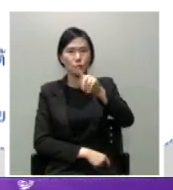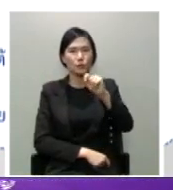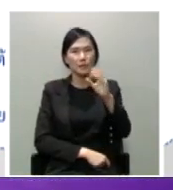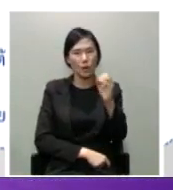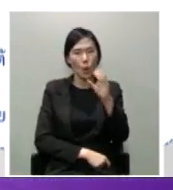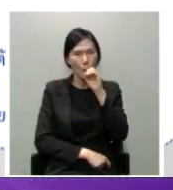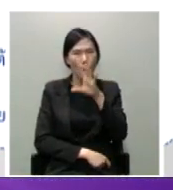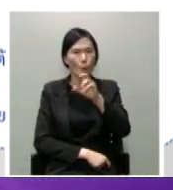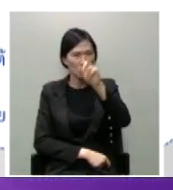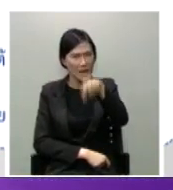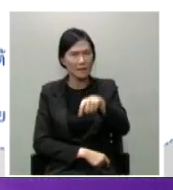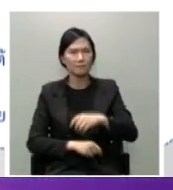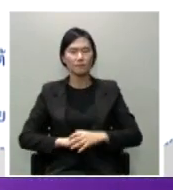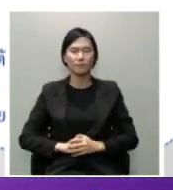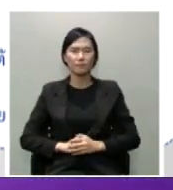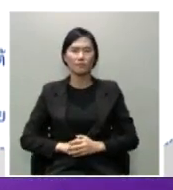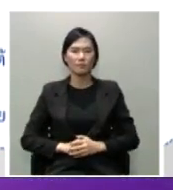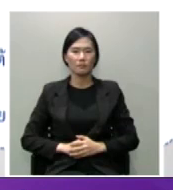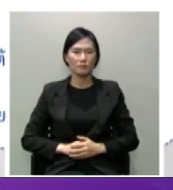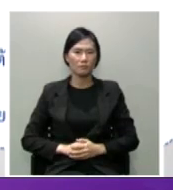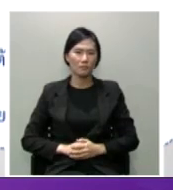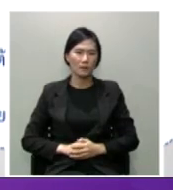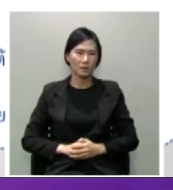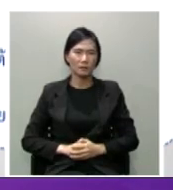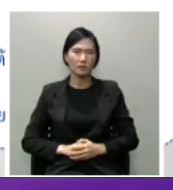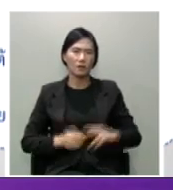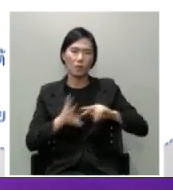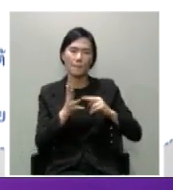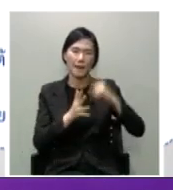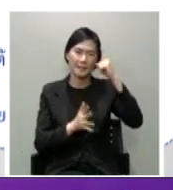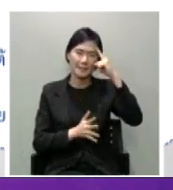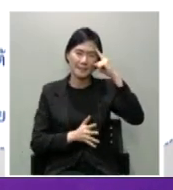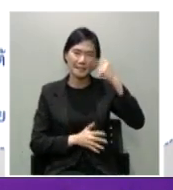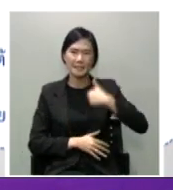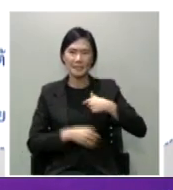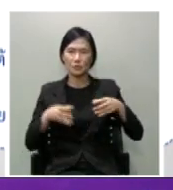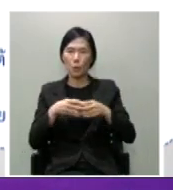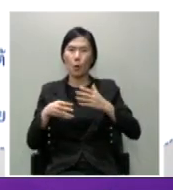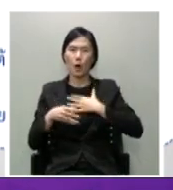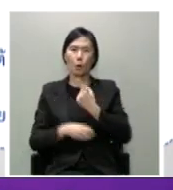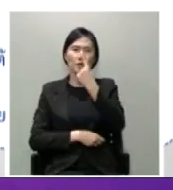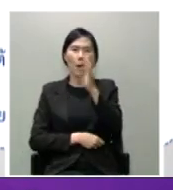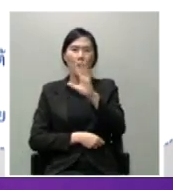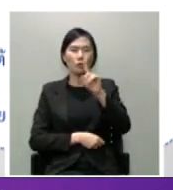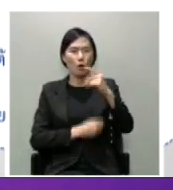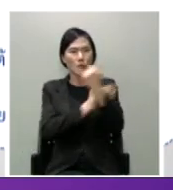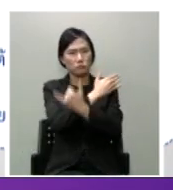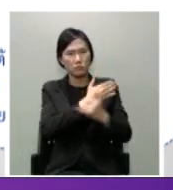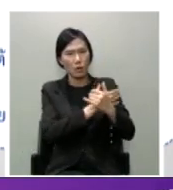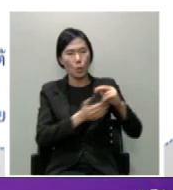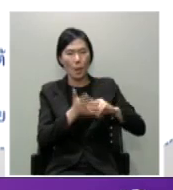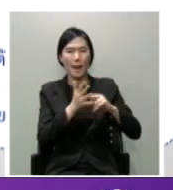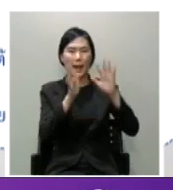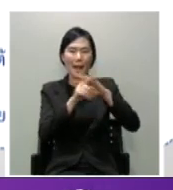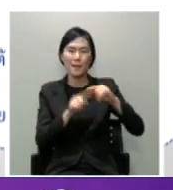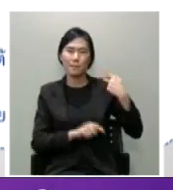อกว่าเกี่ยวไอ้อย่างนั้นคงทึกทักเอาแต่ความเห็นเราฝ่ายเดียวไม่ได้มันก็เลยมีผลประโยชน์ของชาติเข้ามาเกี่ย